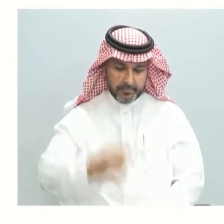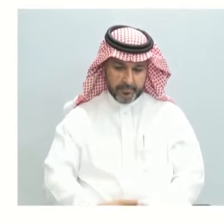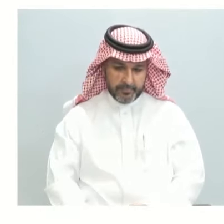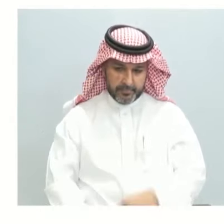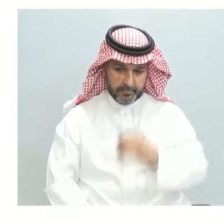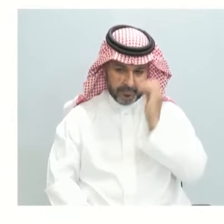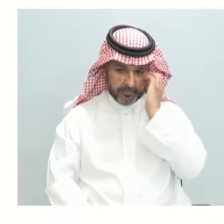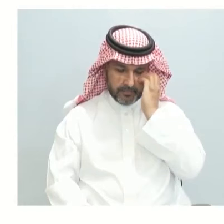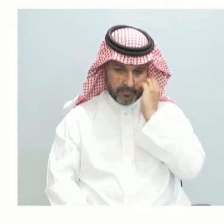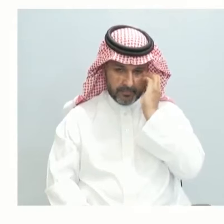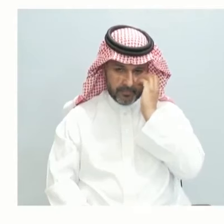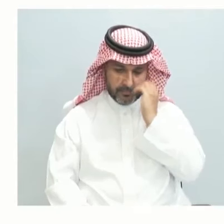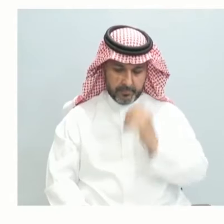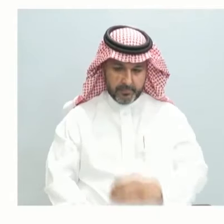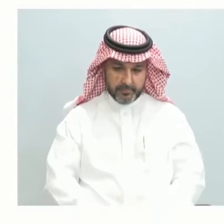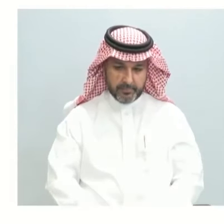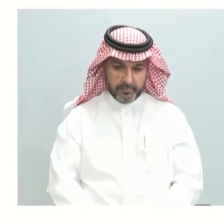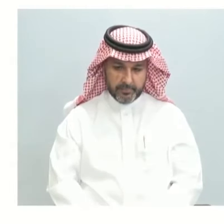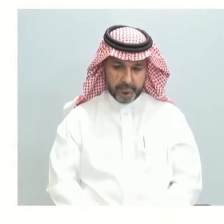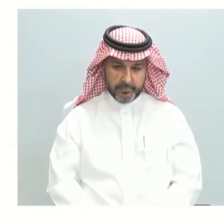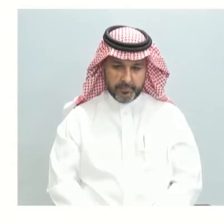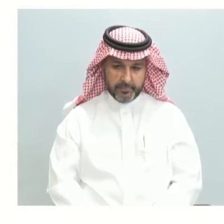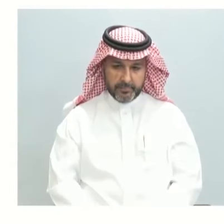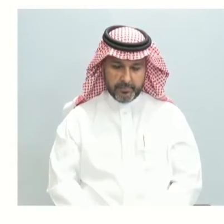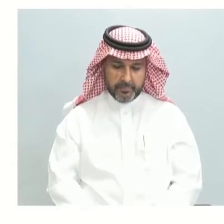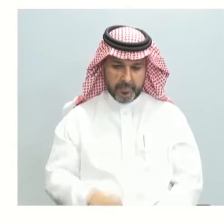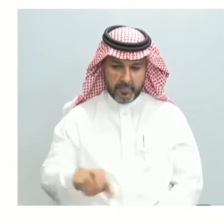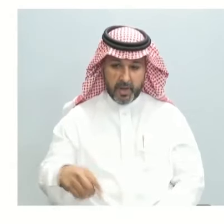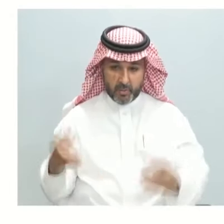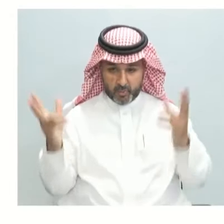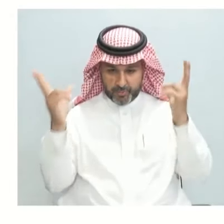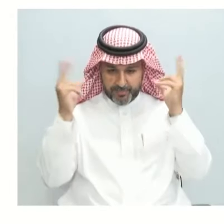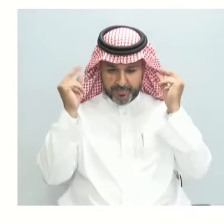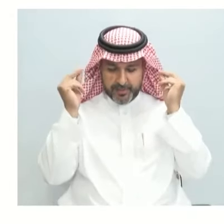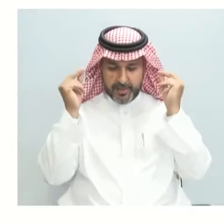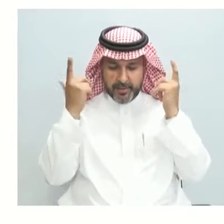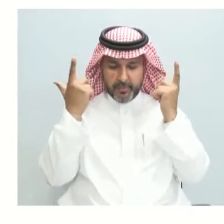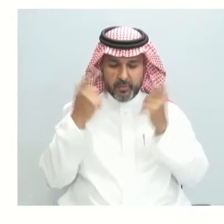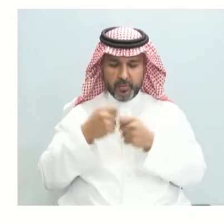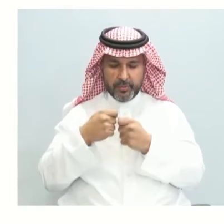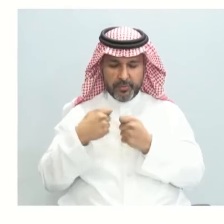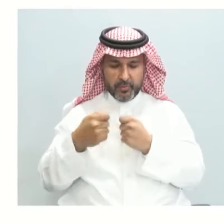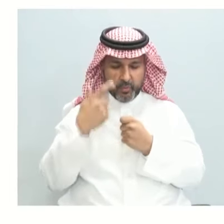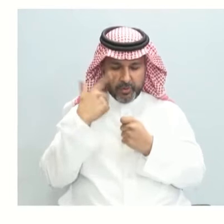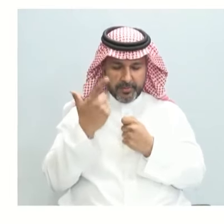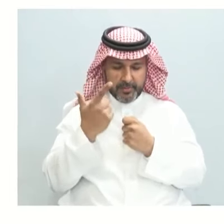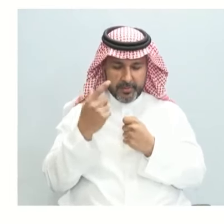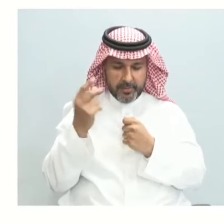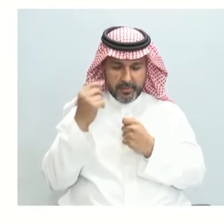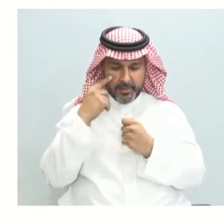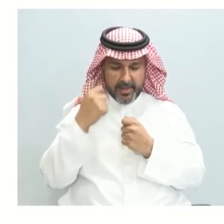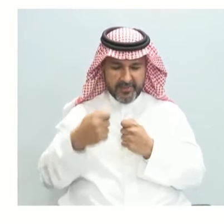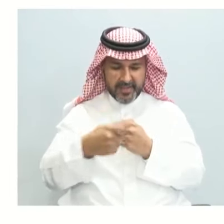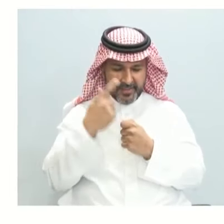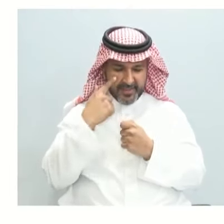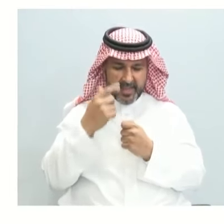لتحليل كثيرات الحدود تعلمنا اليوم على طريقه على تعلم على طريقه